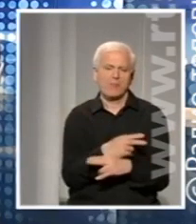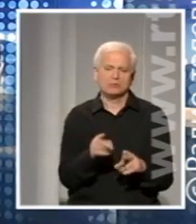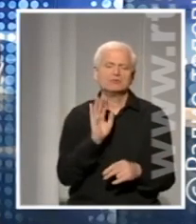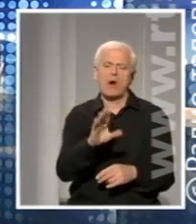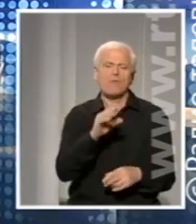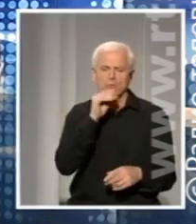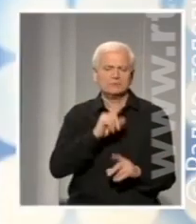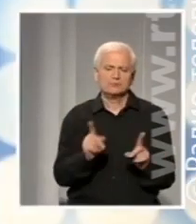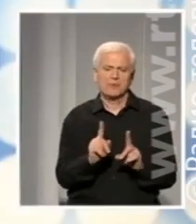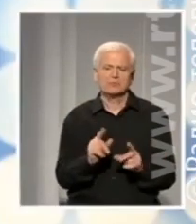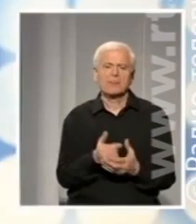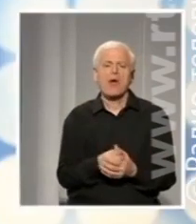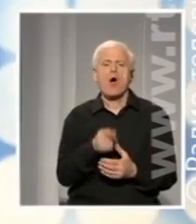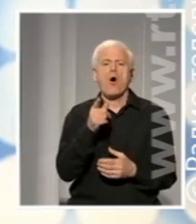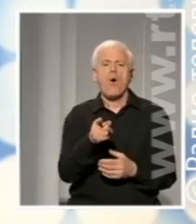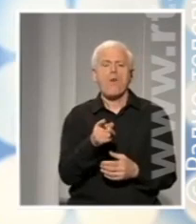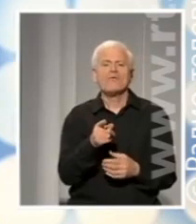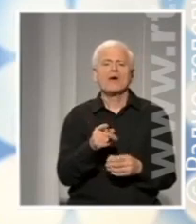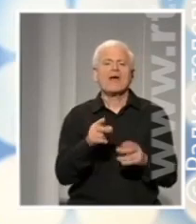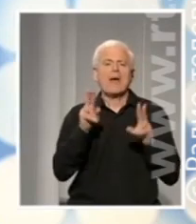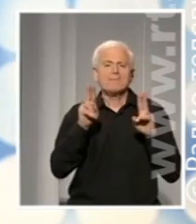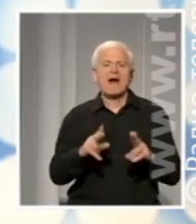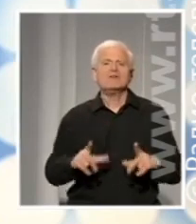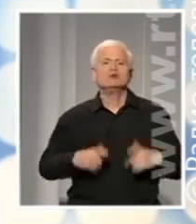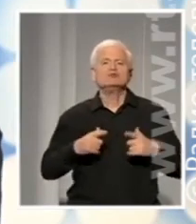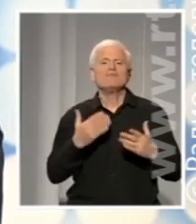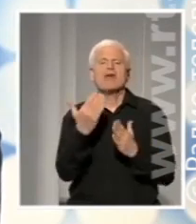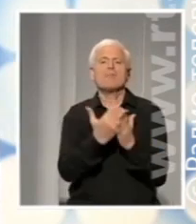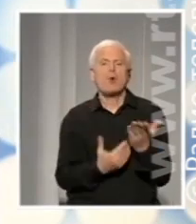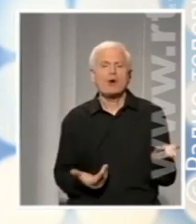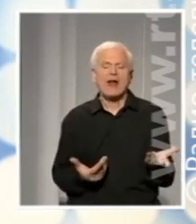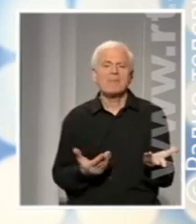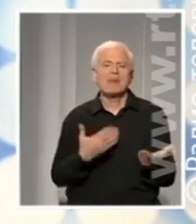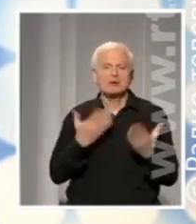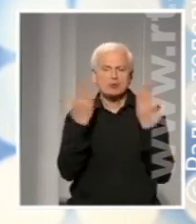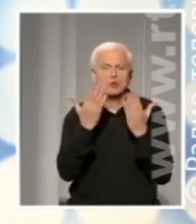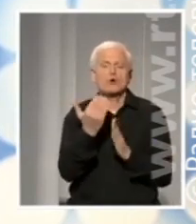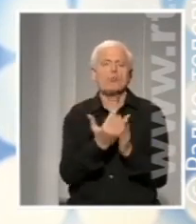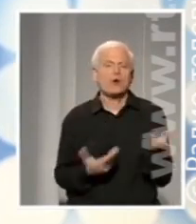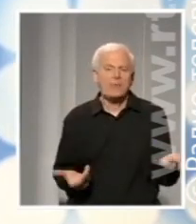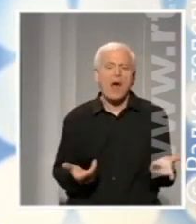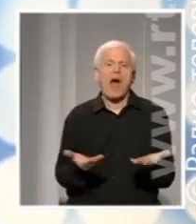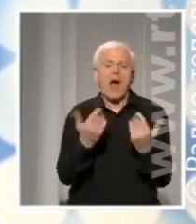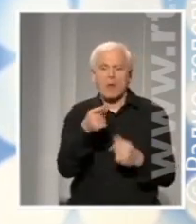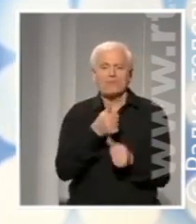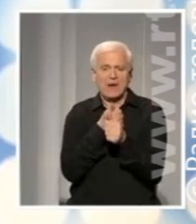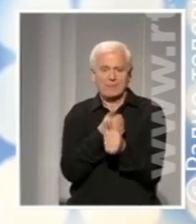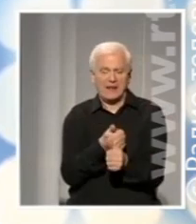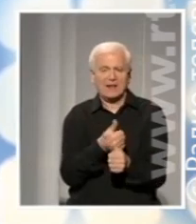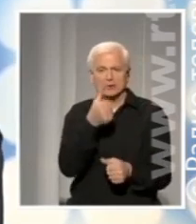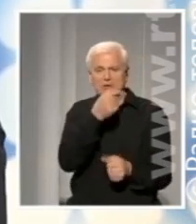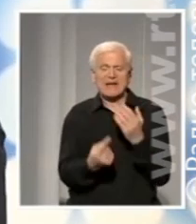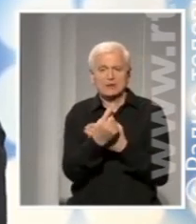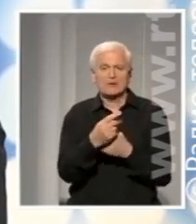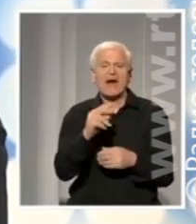priču. Ovo je reality program našeg školstva u ovom momentu i mi toga moramo biti svi svesni. Ako pratite to što se dešava